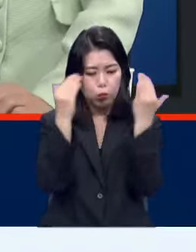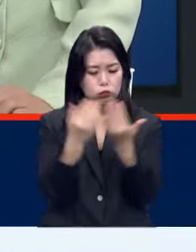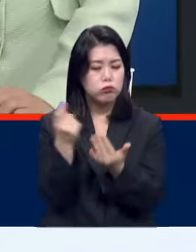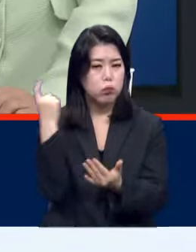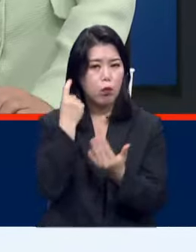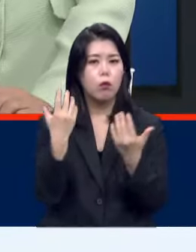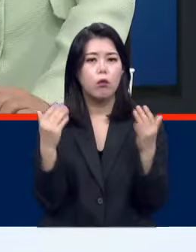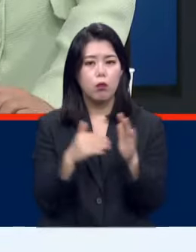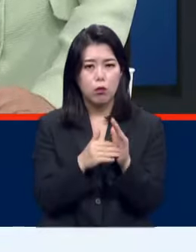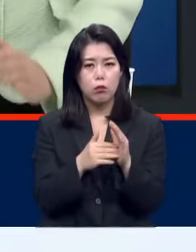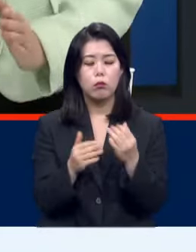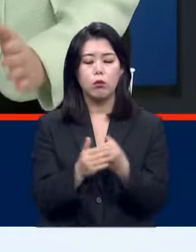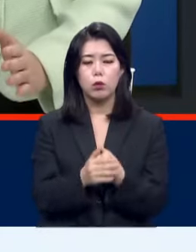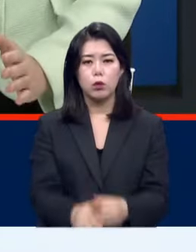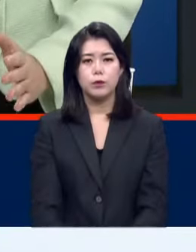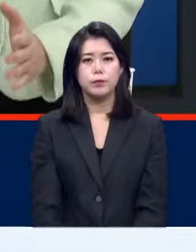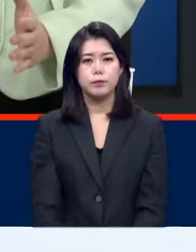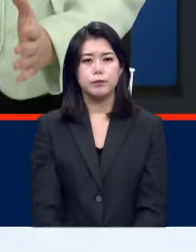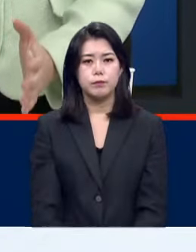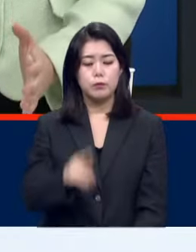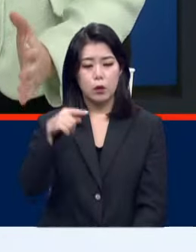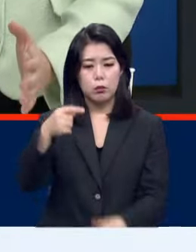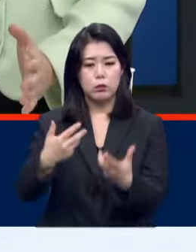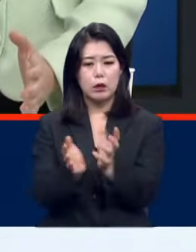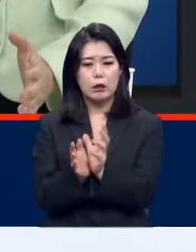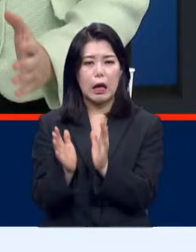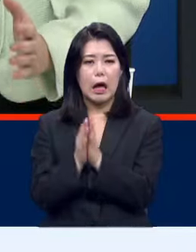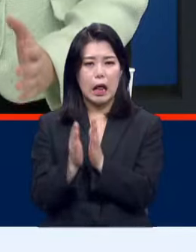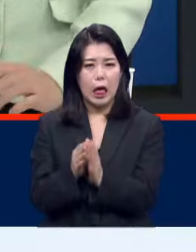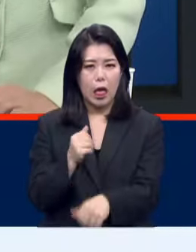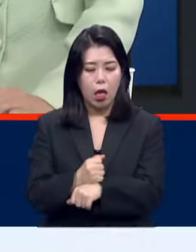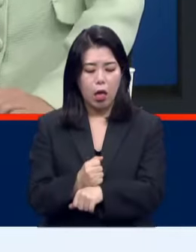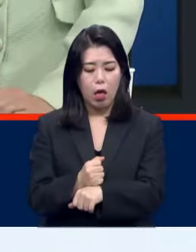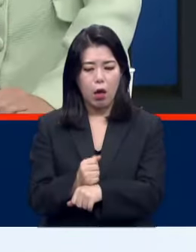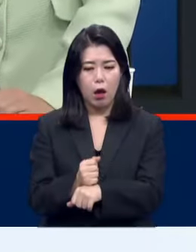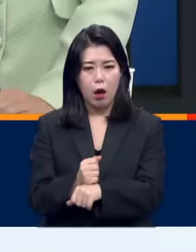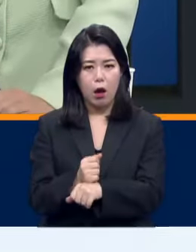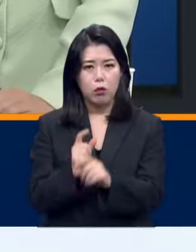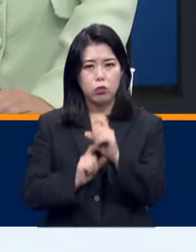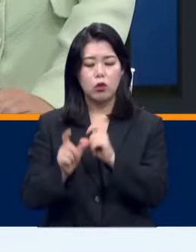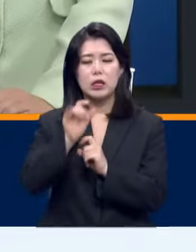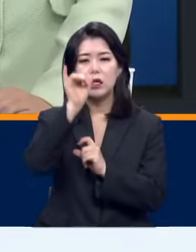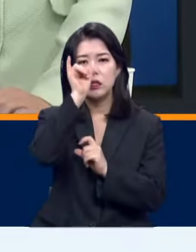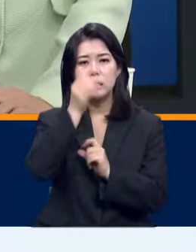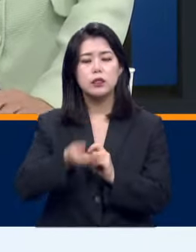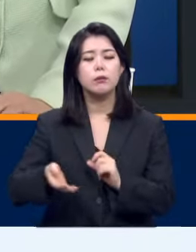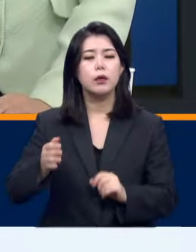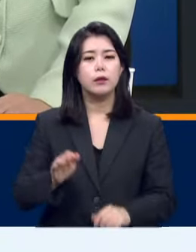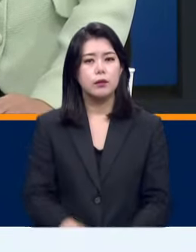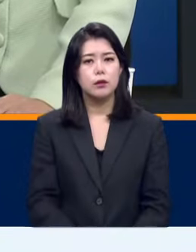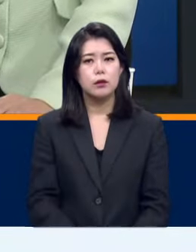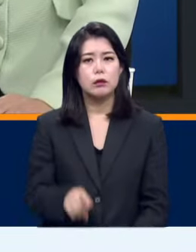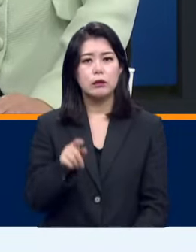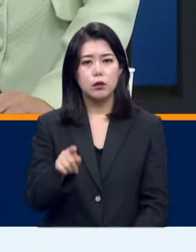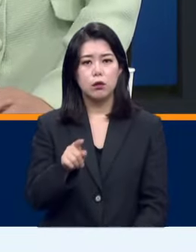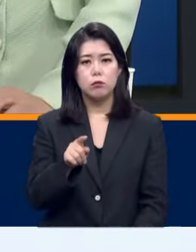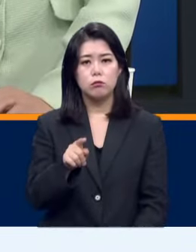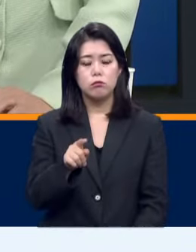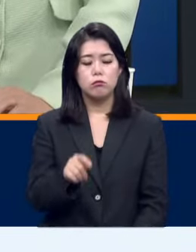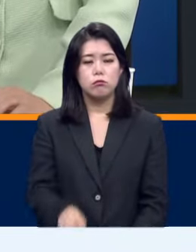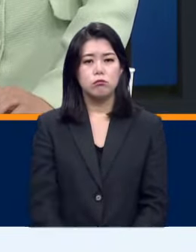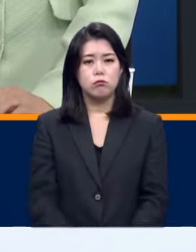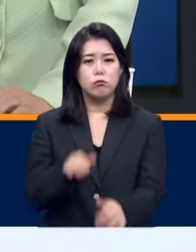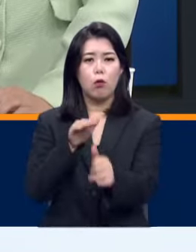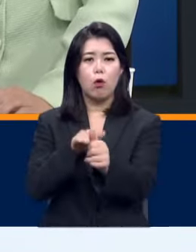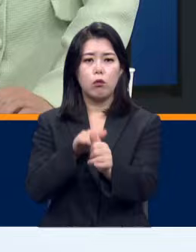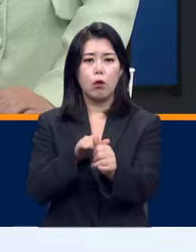거거든요 사실 그렇다고 한다면 그 이후에 뭐 당해 알아서 하라고 했다라는 말이 덧 붙여졌다고 하더라도 사실상 그 말을 한 것만으로도